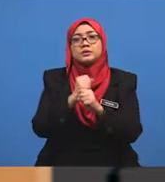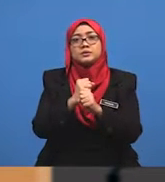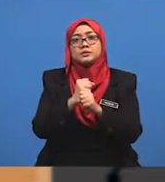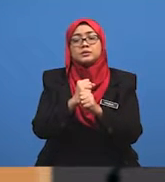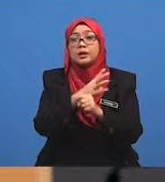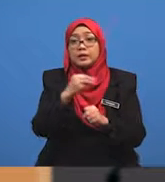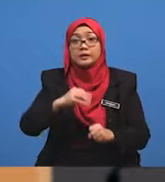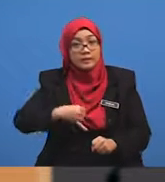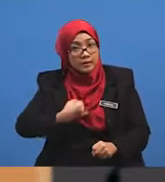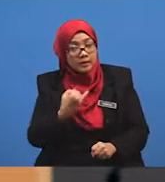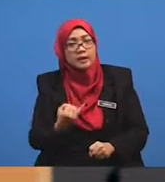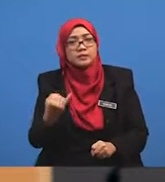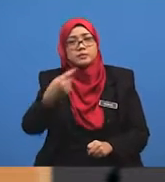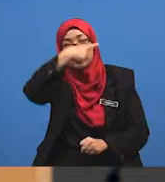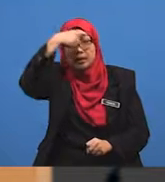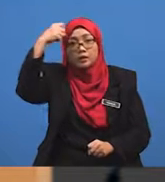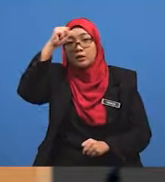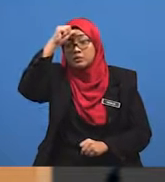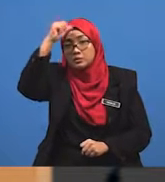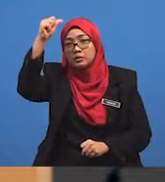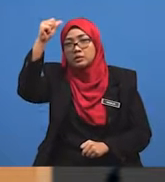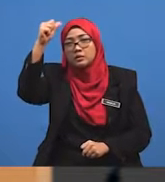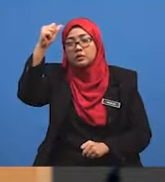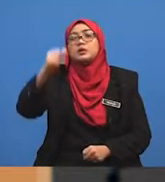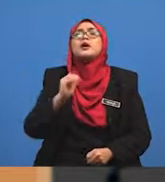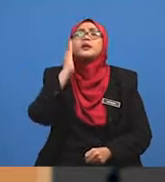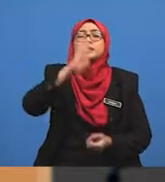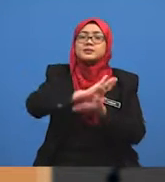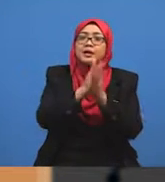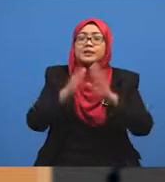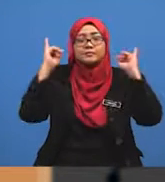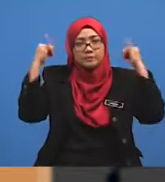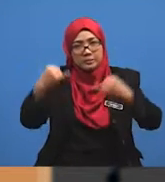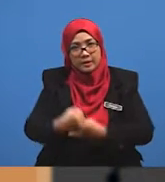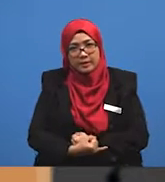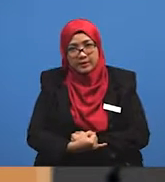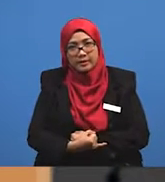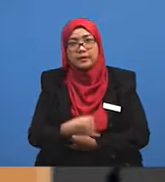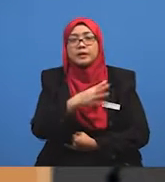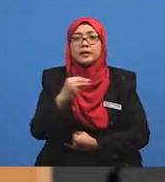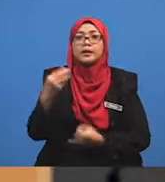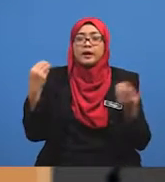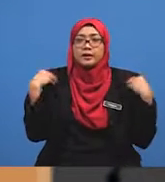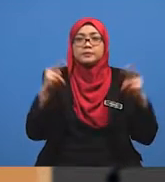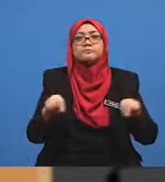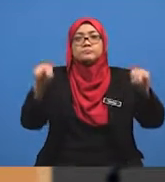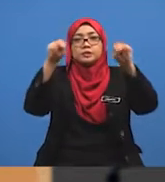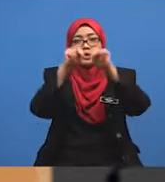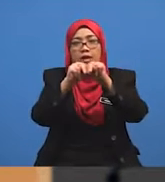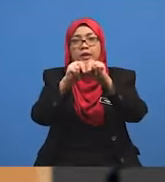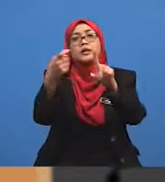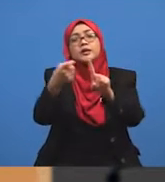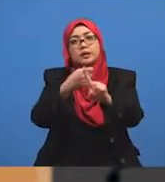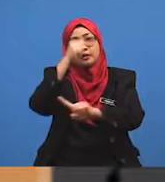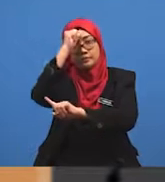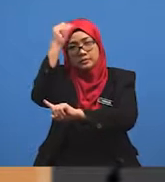serta diniatkan ikhlas kerana Allah Taala, ia akan menjadi ibadah yang ada nilai ganjarannya di sisi